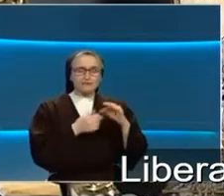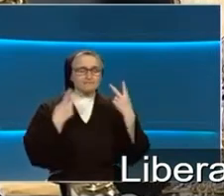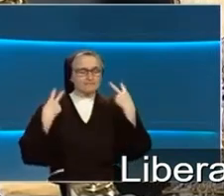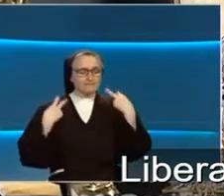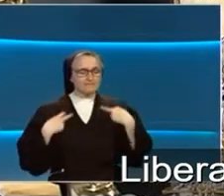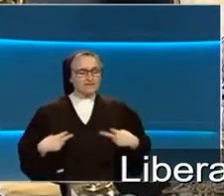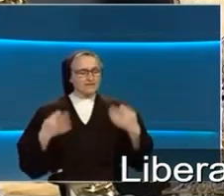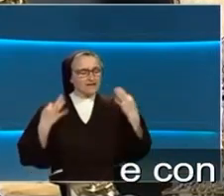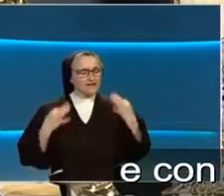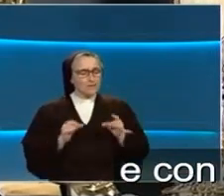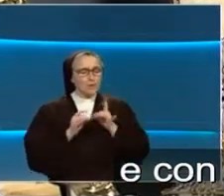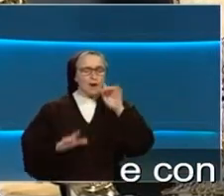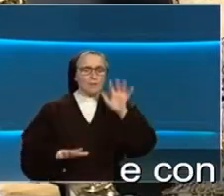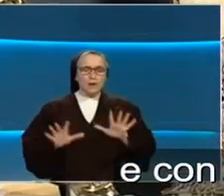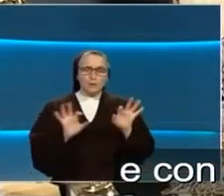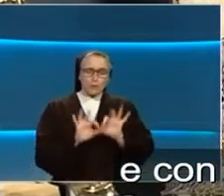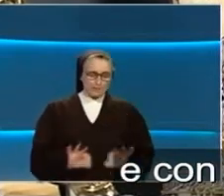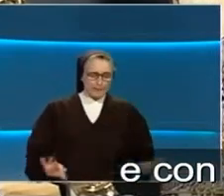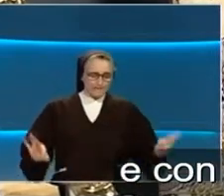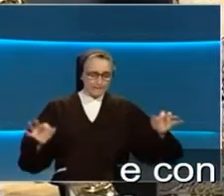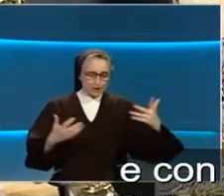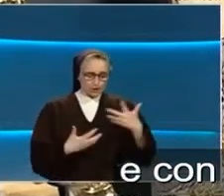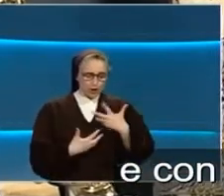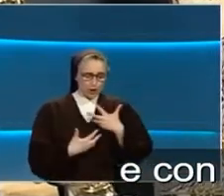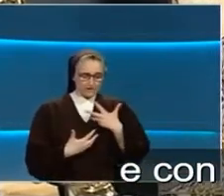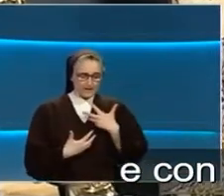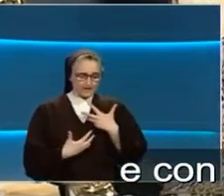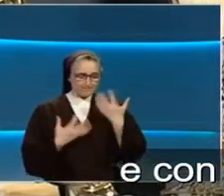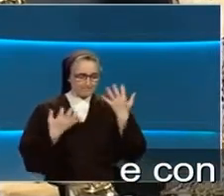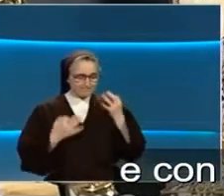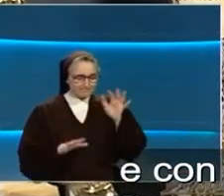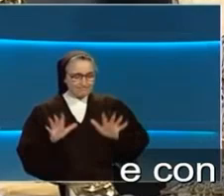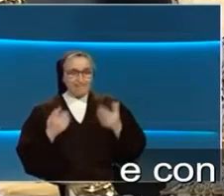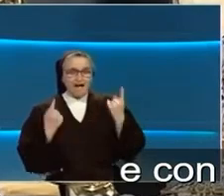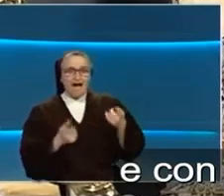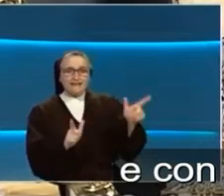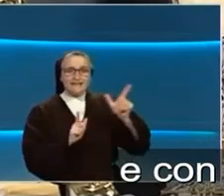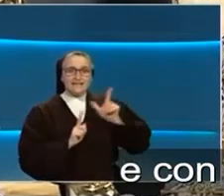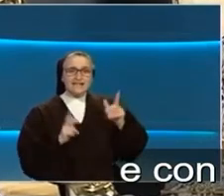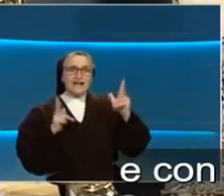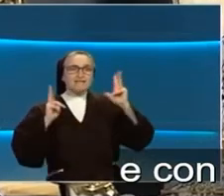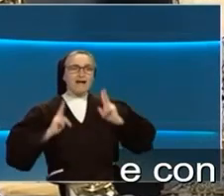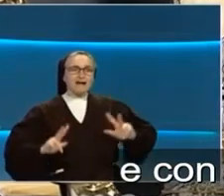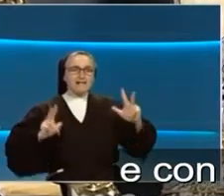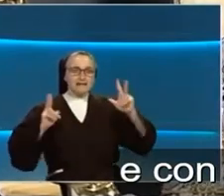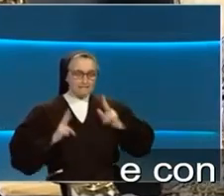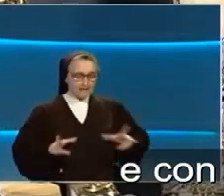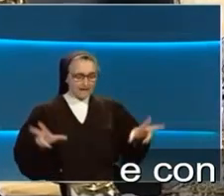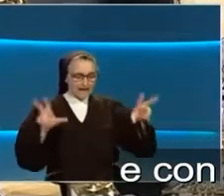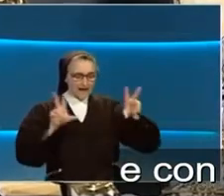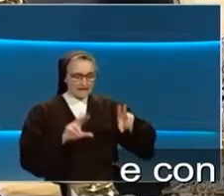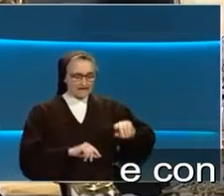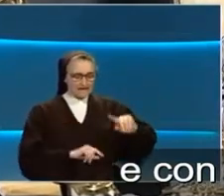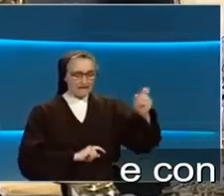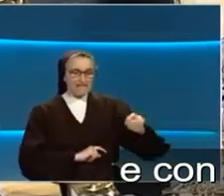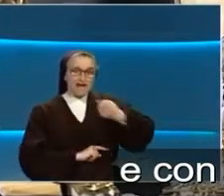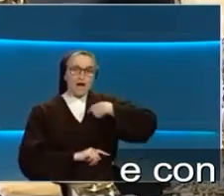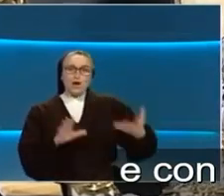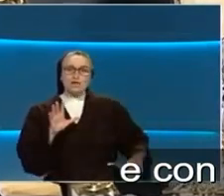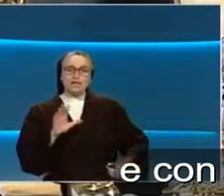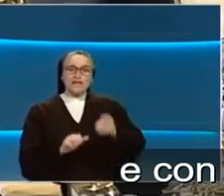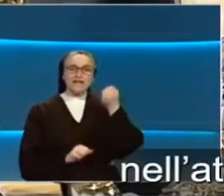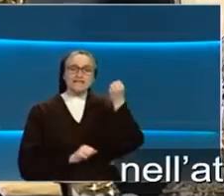nostris, ut ope misericordiae tue adiuti, et a peccato simus sempre liberi, et ab